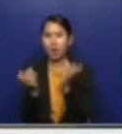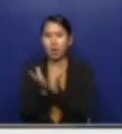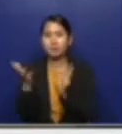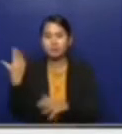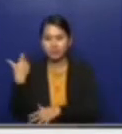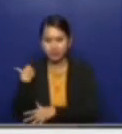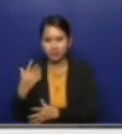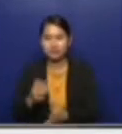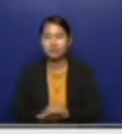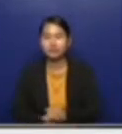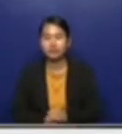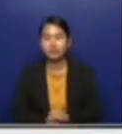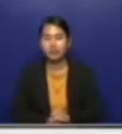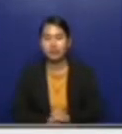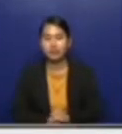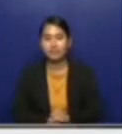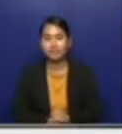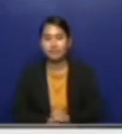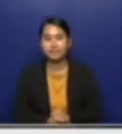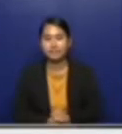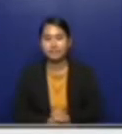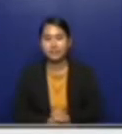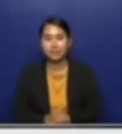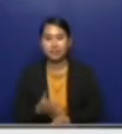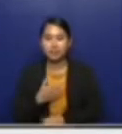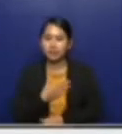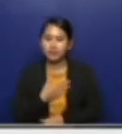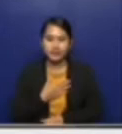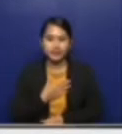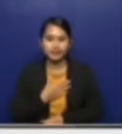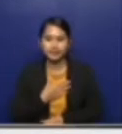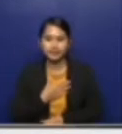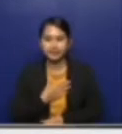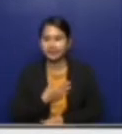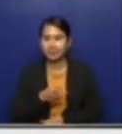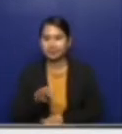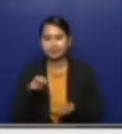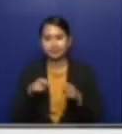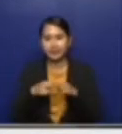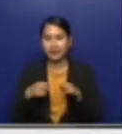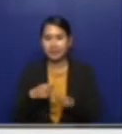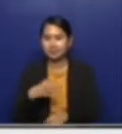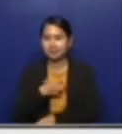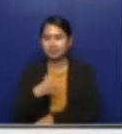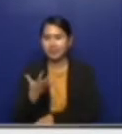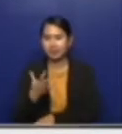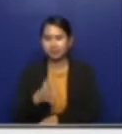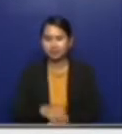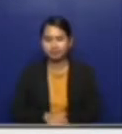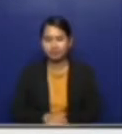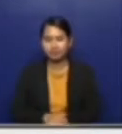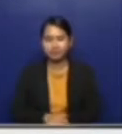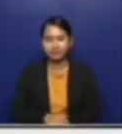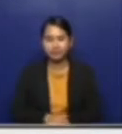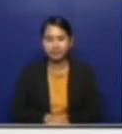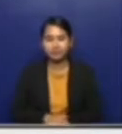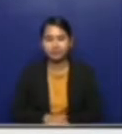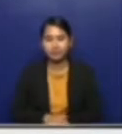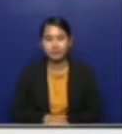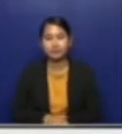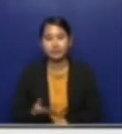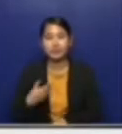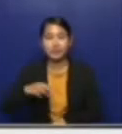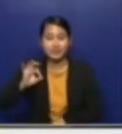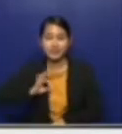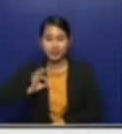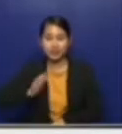อันนี้ผมไม่อยากเห็นเหตุการณ์ตรงนี้ขึ้นมีท่านสมาชิกอยู่หลาย